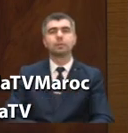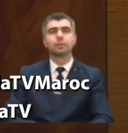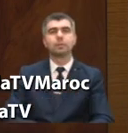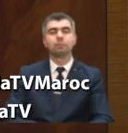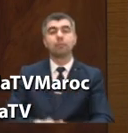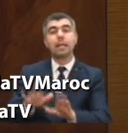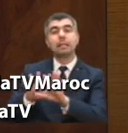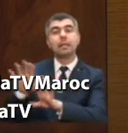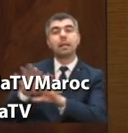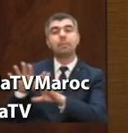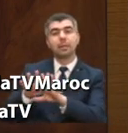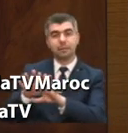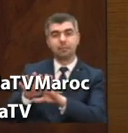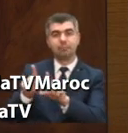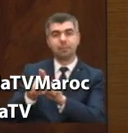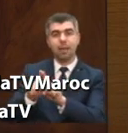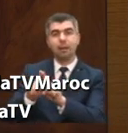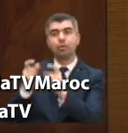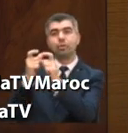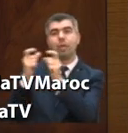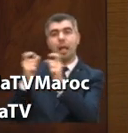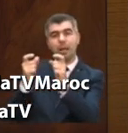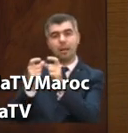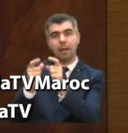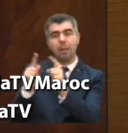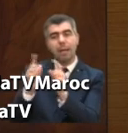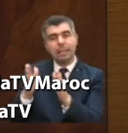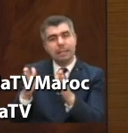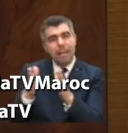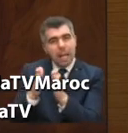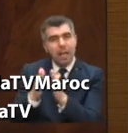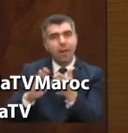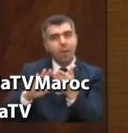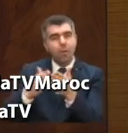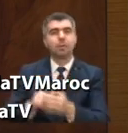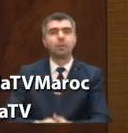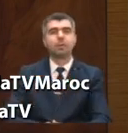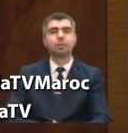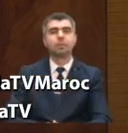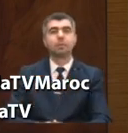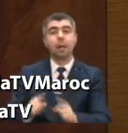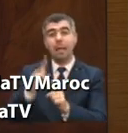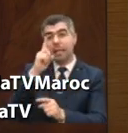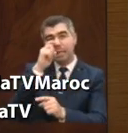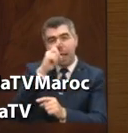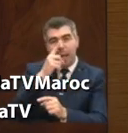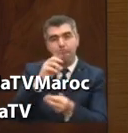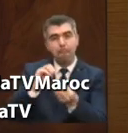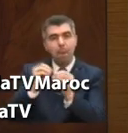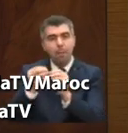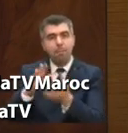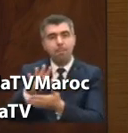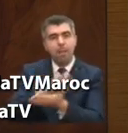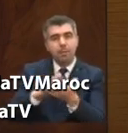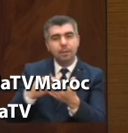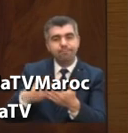لفائدة المقاولات، ولا سيما منها المتوسطة والصغرى والصغيرة جدا التي تواجه صعوبات والتي عرف نشاطها